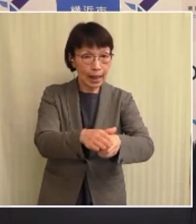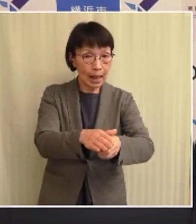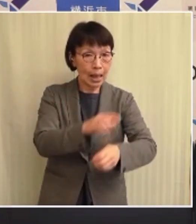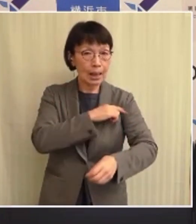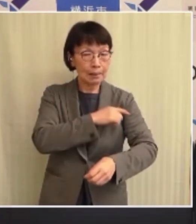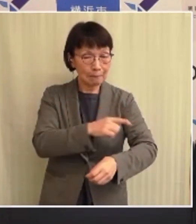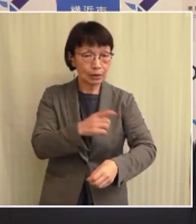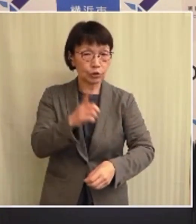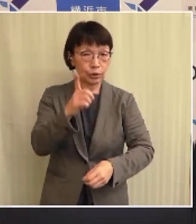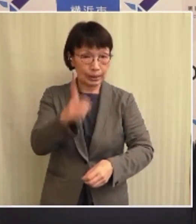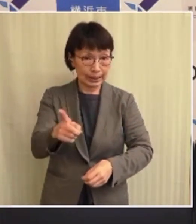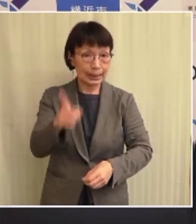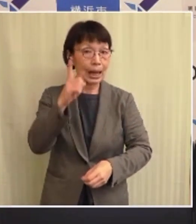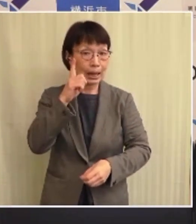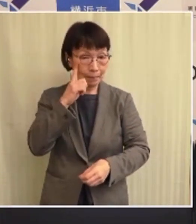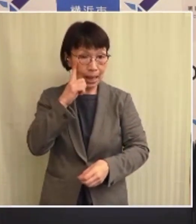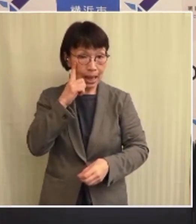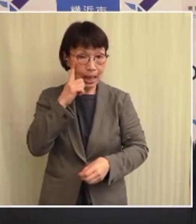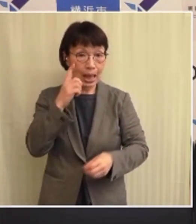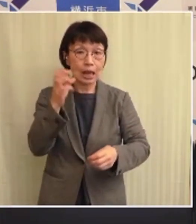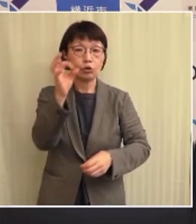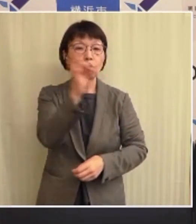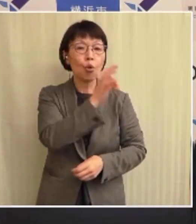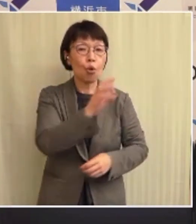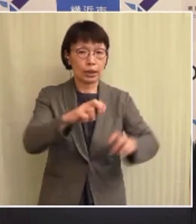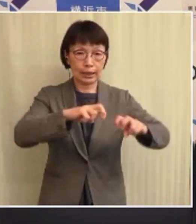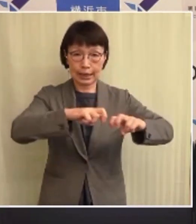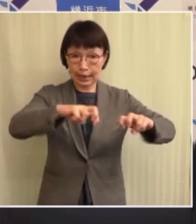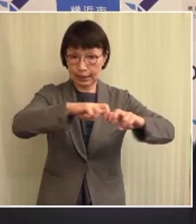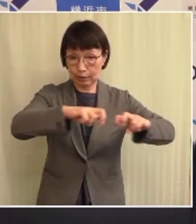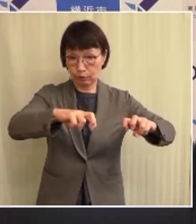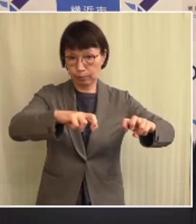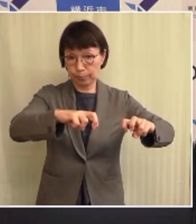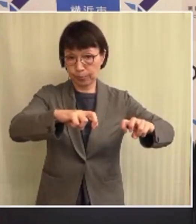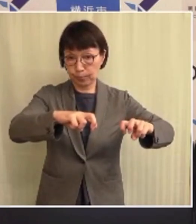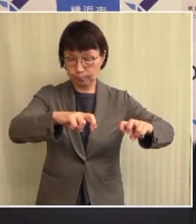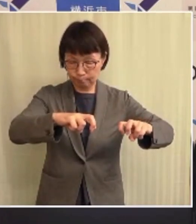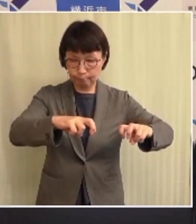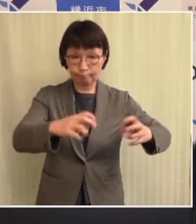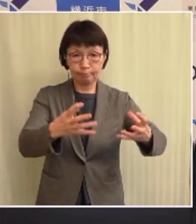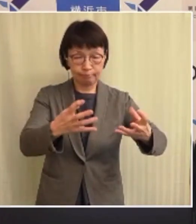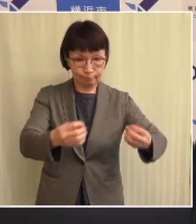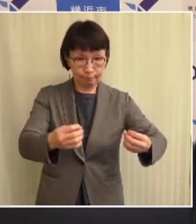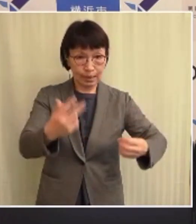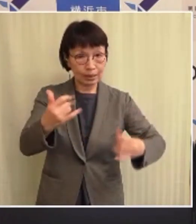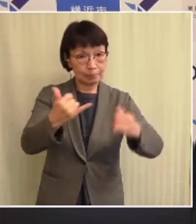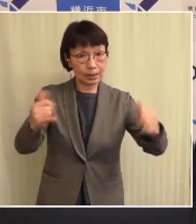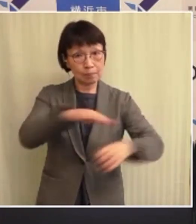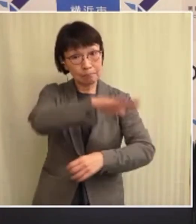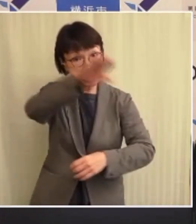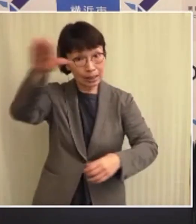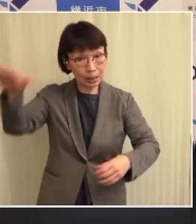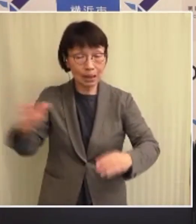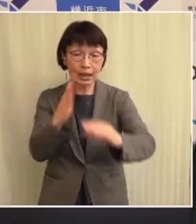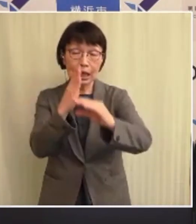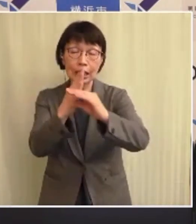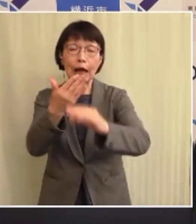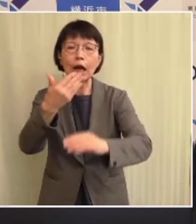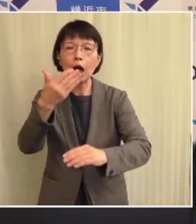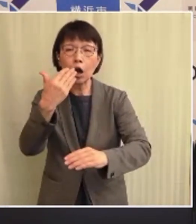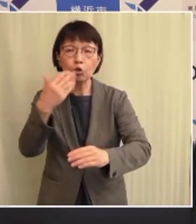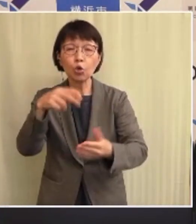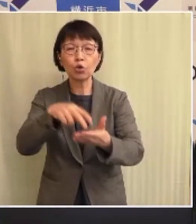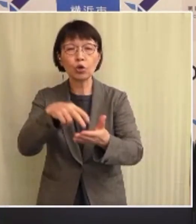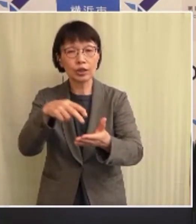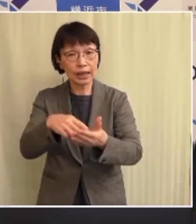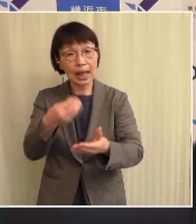一歩なんですけれども、商品開発して、市民の皆様に、中食として、